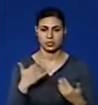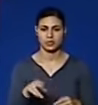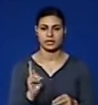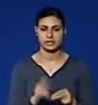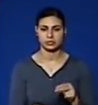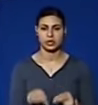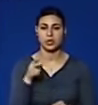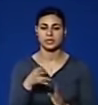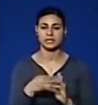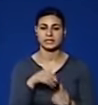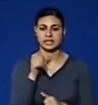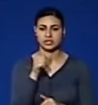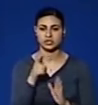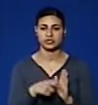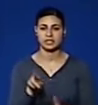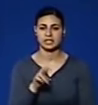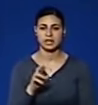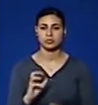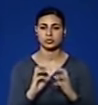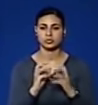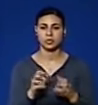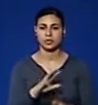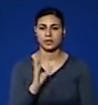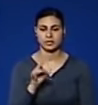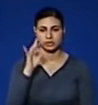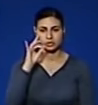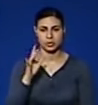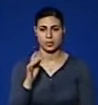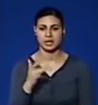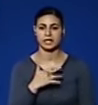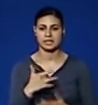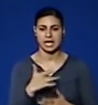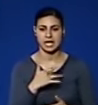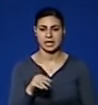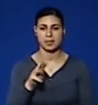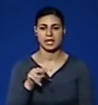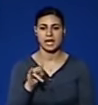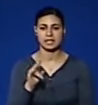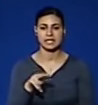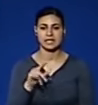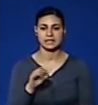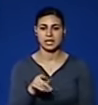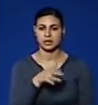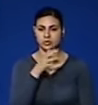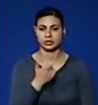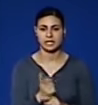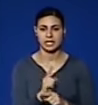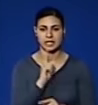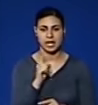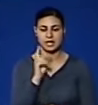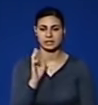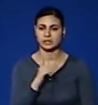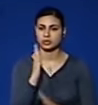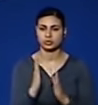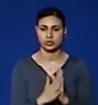დასრულდა. 2009 წლის 7 დეკემბერს მსოფლიოს ყველაზე პრესტიჟული ოპერის თეატრის მილანის ლა სკალას სეზონი ძალიან ახალგაზრდა და